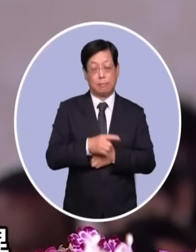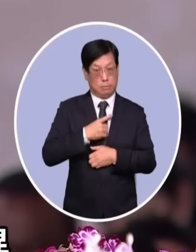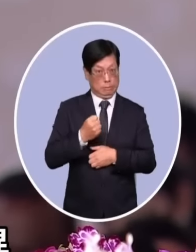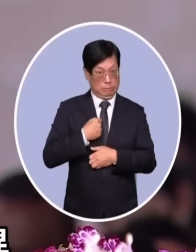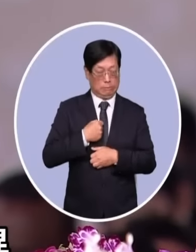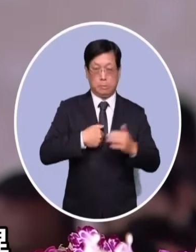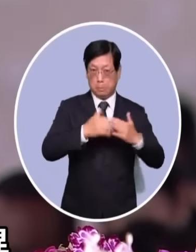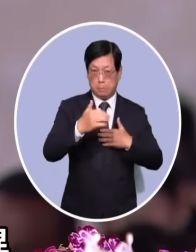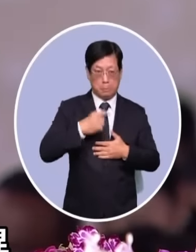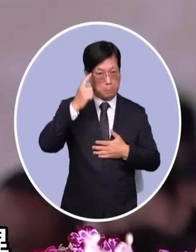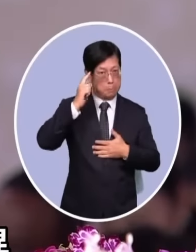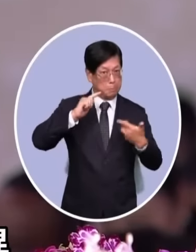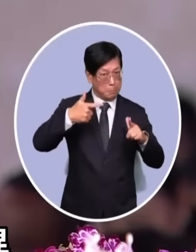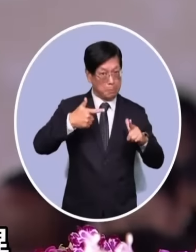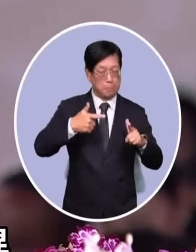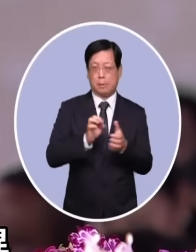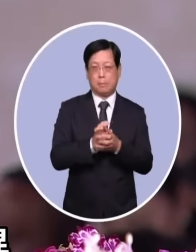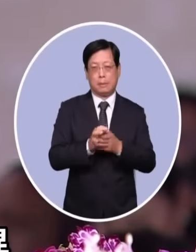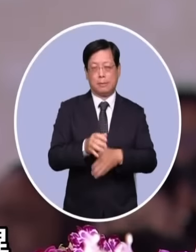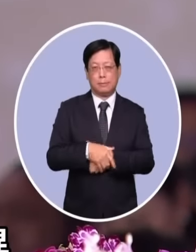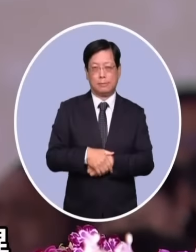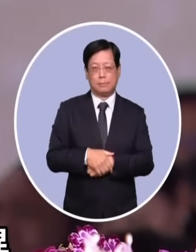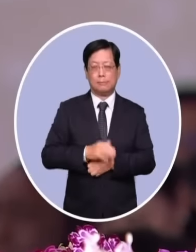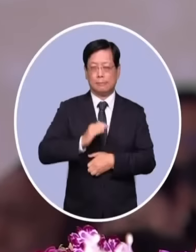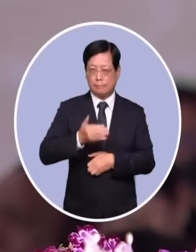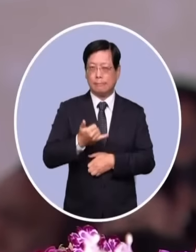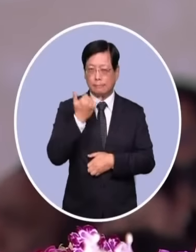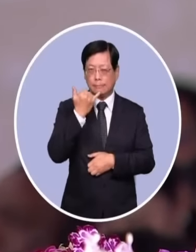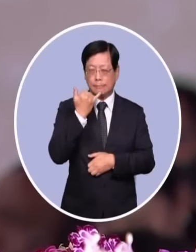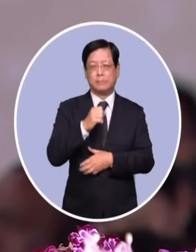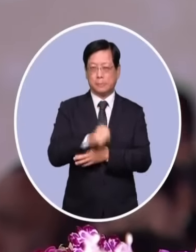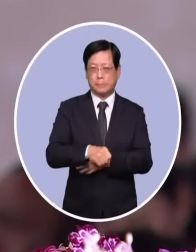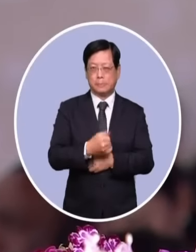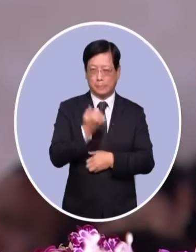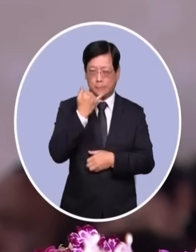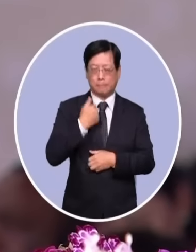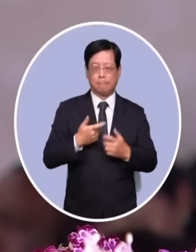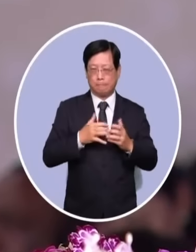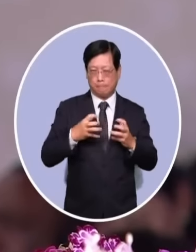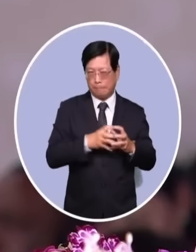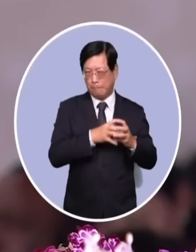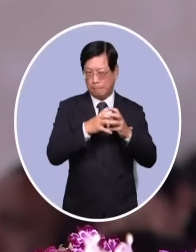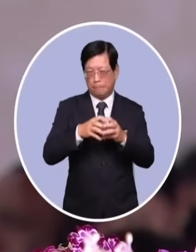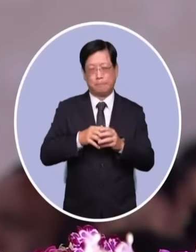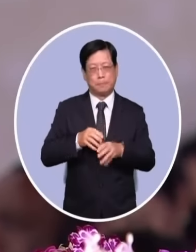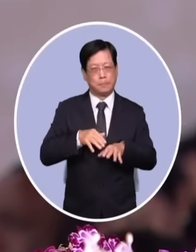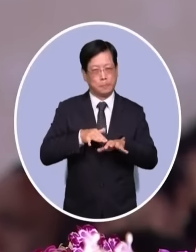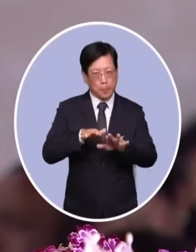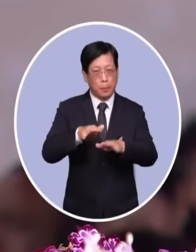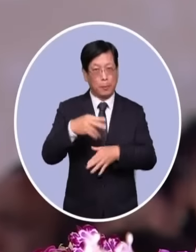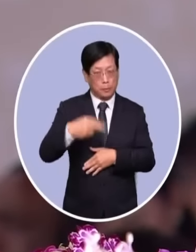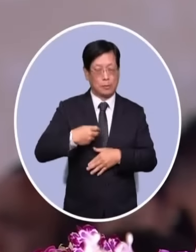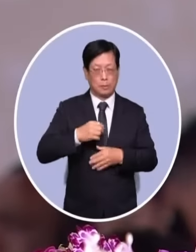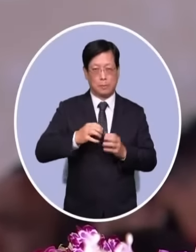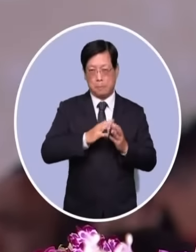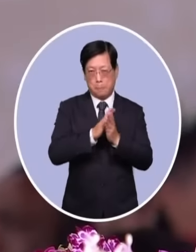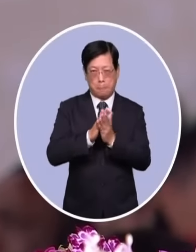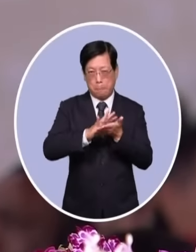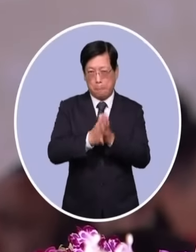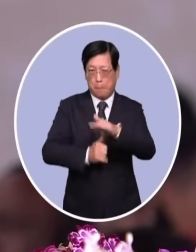彼此的意见有所歧异，但始终愿意携手前进，从而凝聚成为今